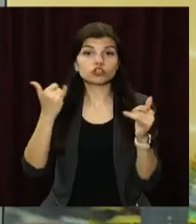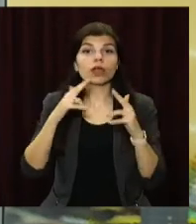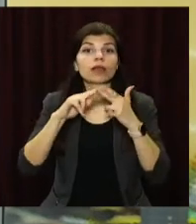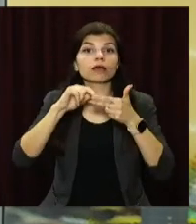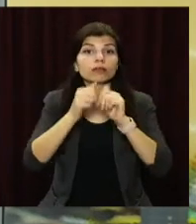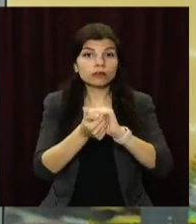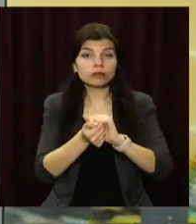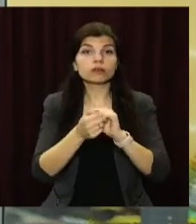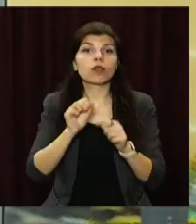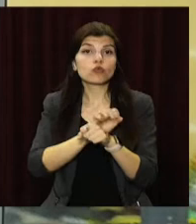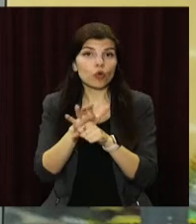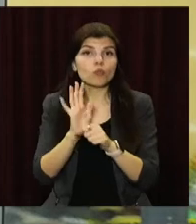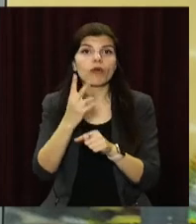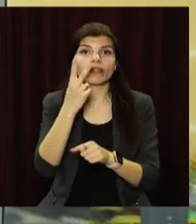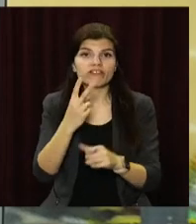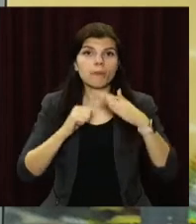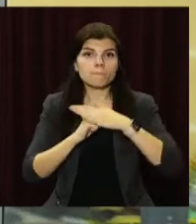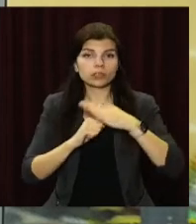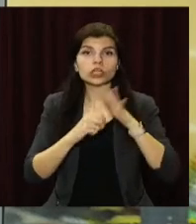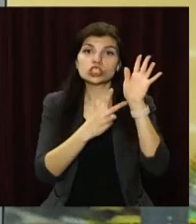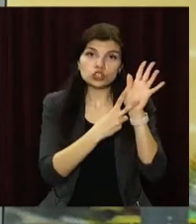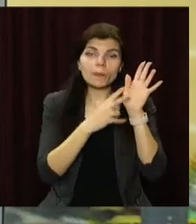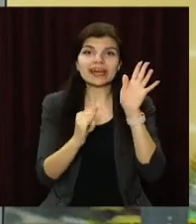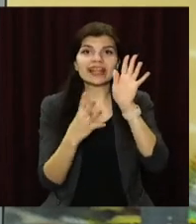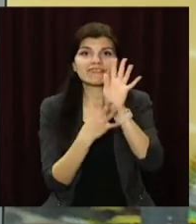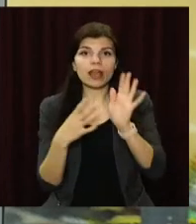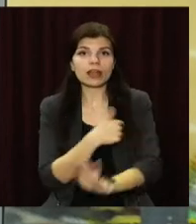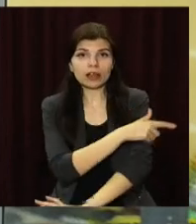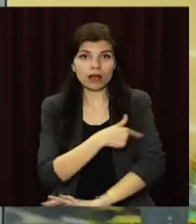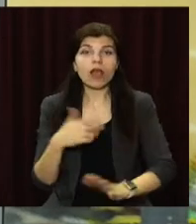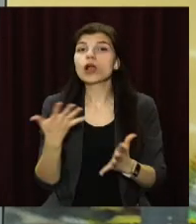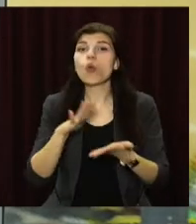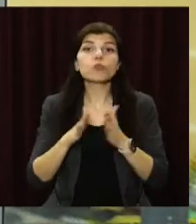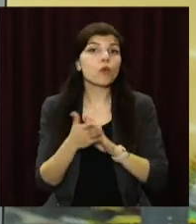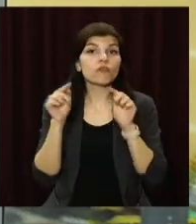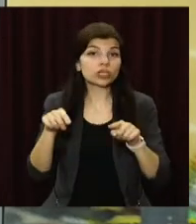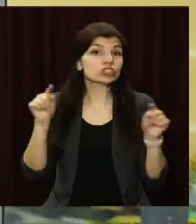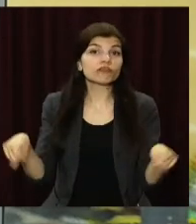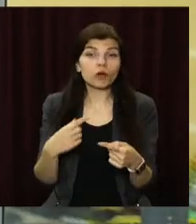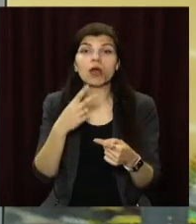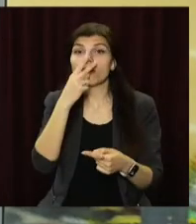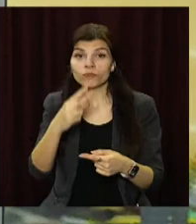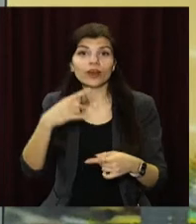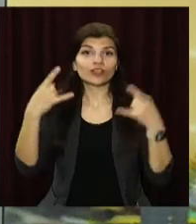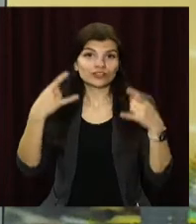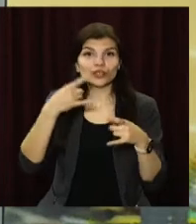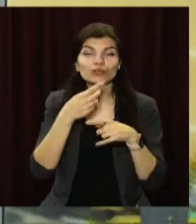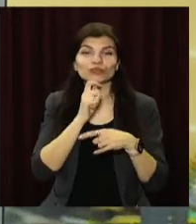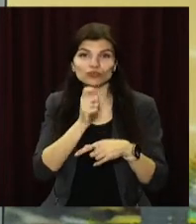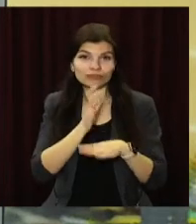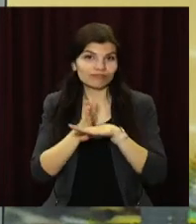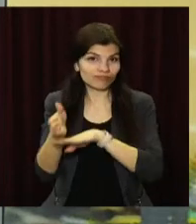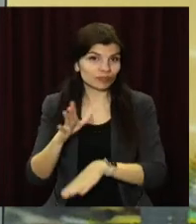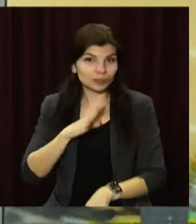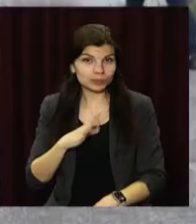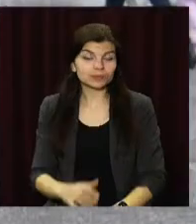корону лікуватимуть на базі двох лікарень – 7-ї та 9-ї. Які умови для пацієнтів створили, бачили наші журналісти.